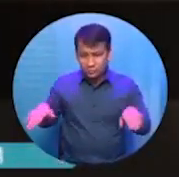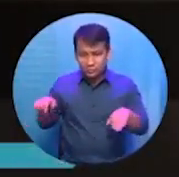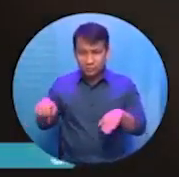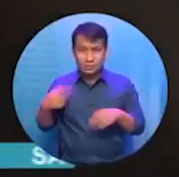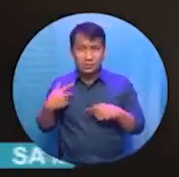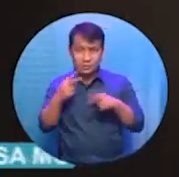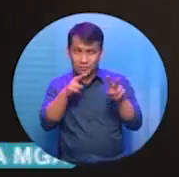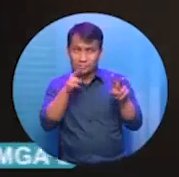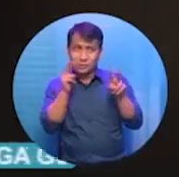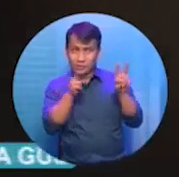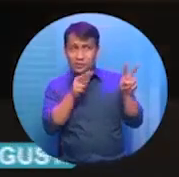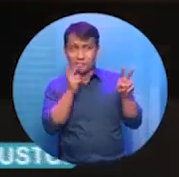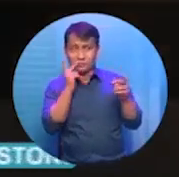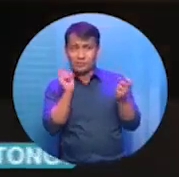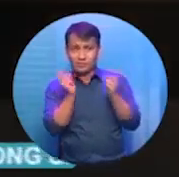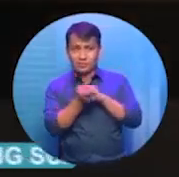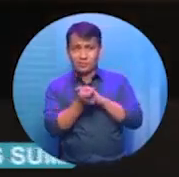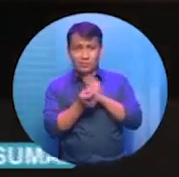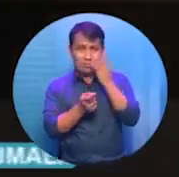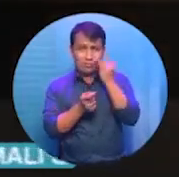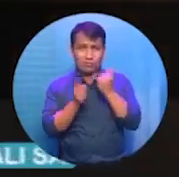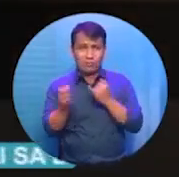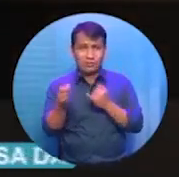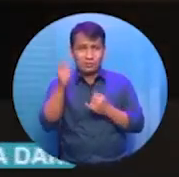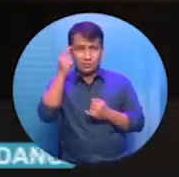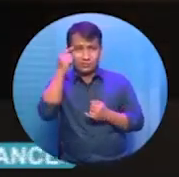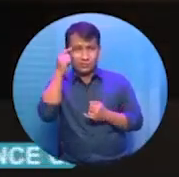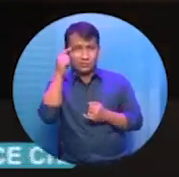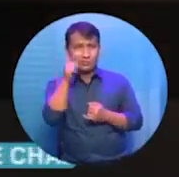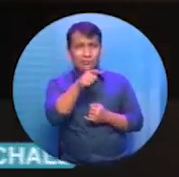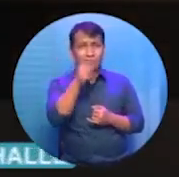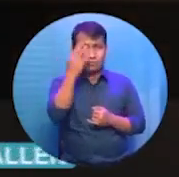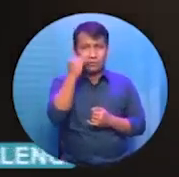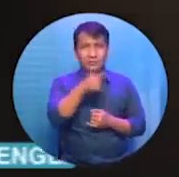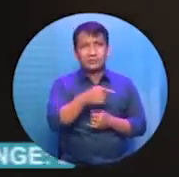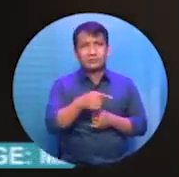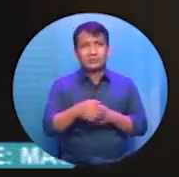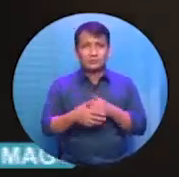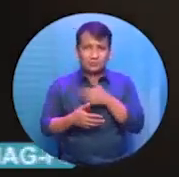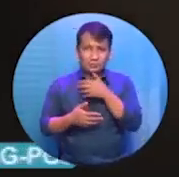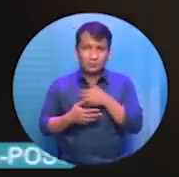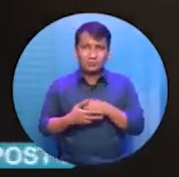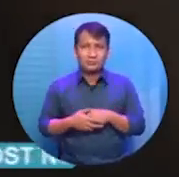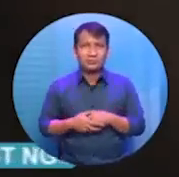magbago. Lagi po silang nag-iisip ng dahil po sa inyo.